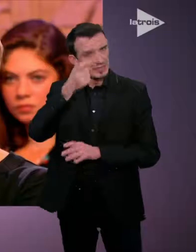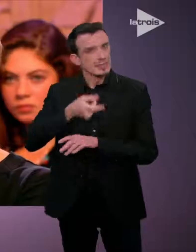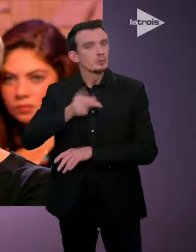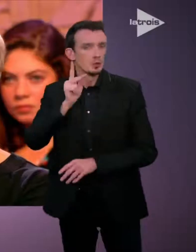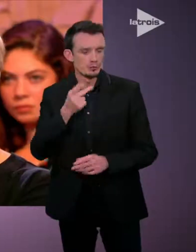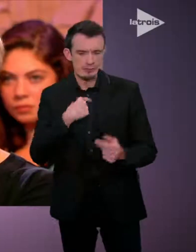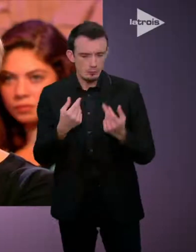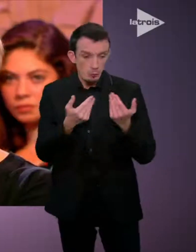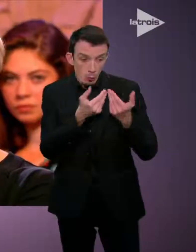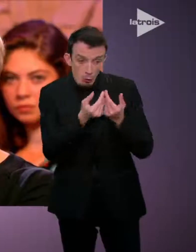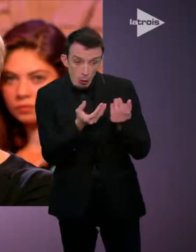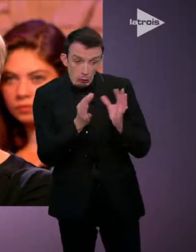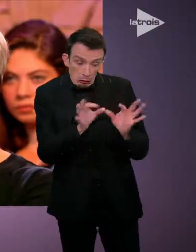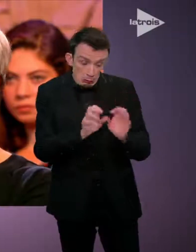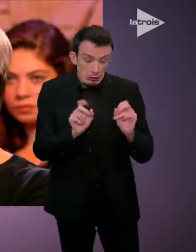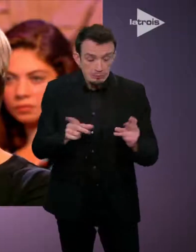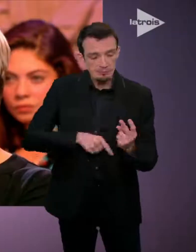7 ans, il a vraiment fait une dépression.